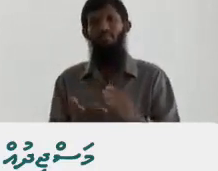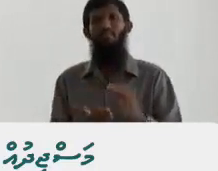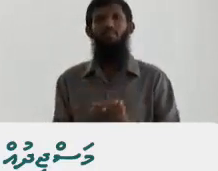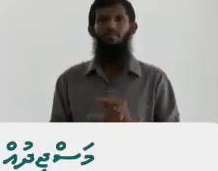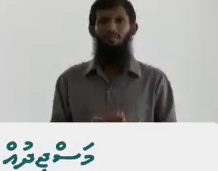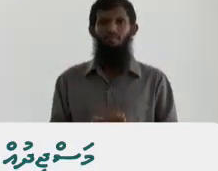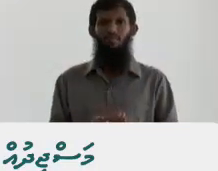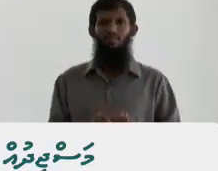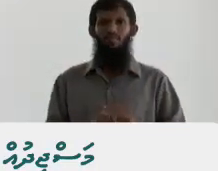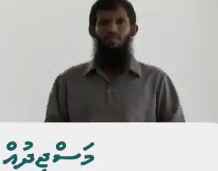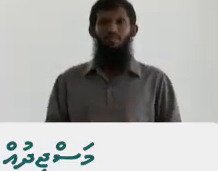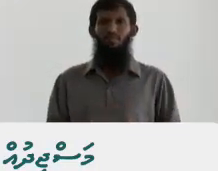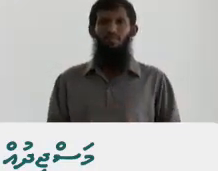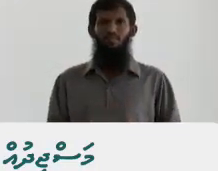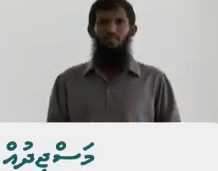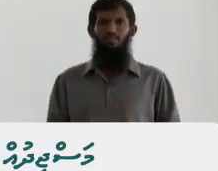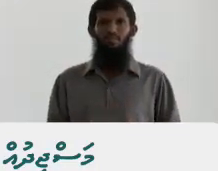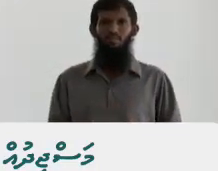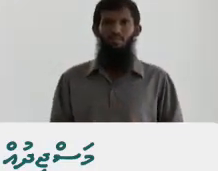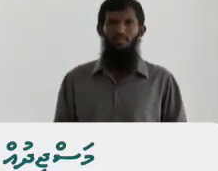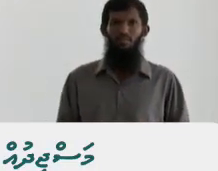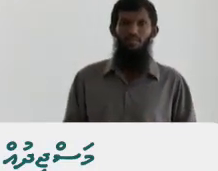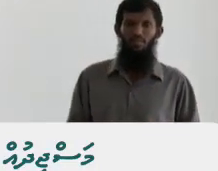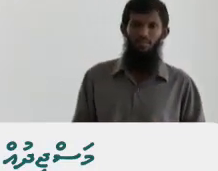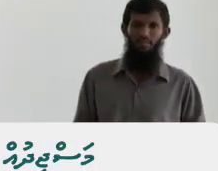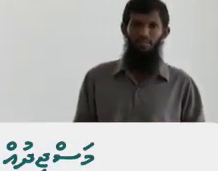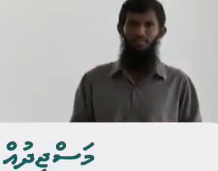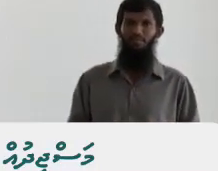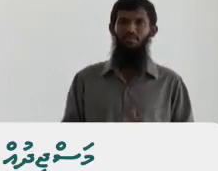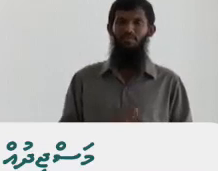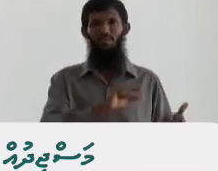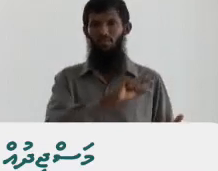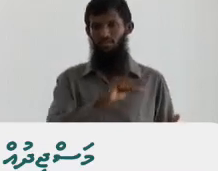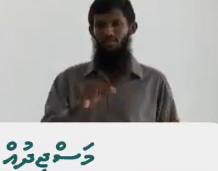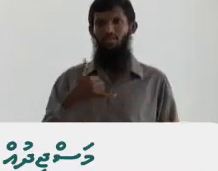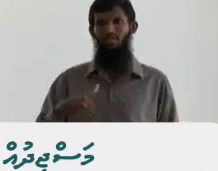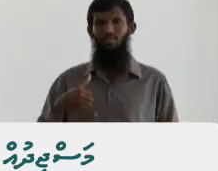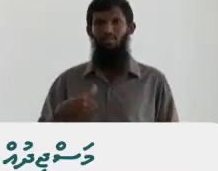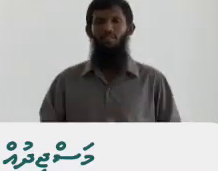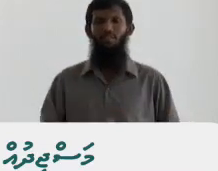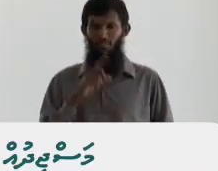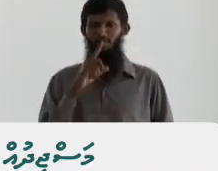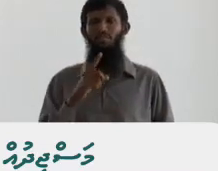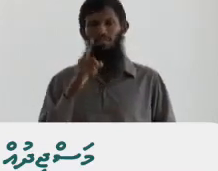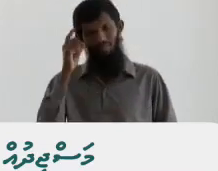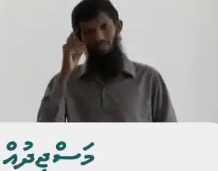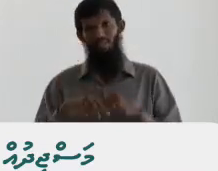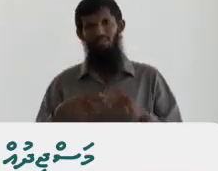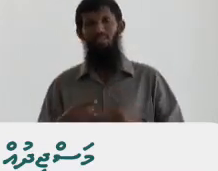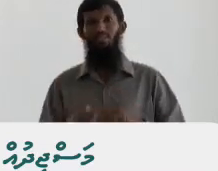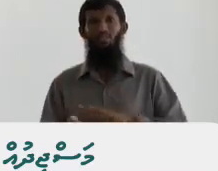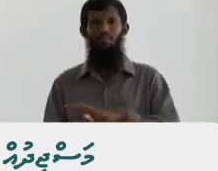عليه وسلم كمي بس فلامد وشنا علاماتو ikleg fan hadis kurevi at-tahur shatrul